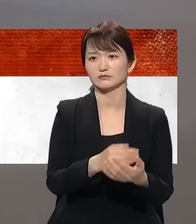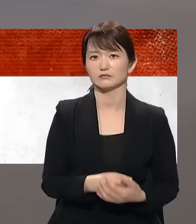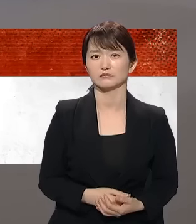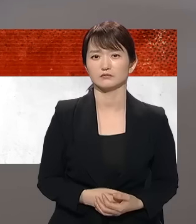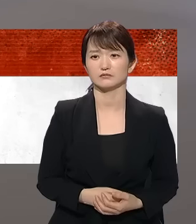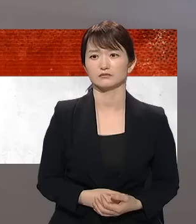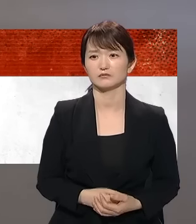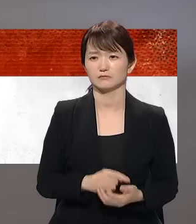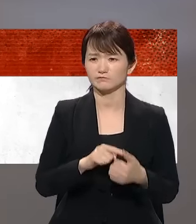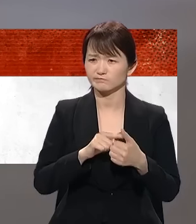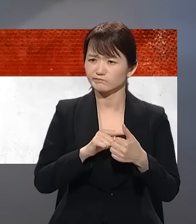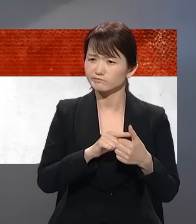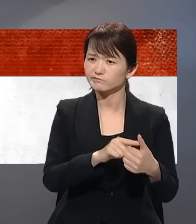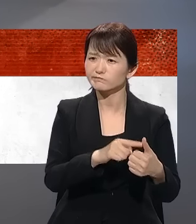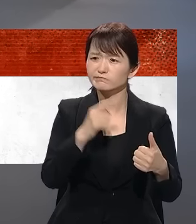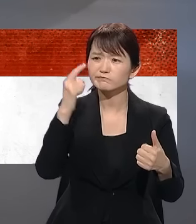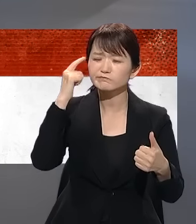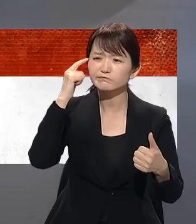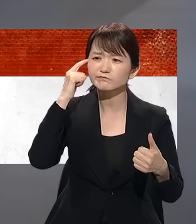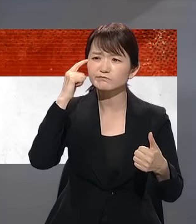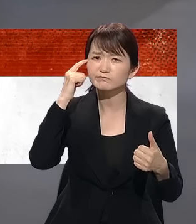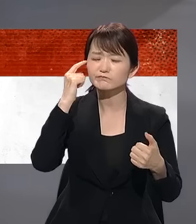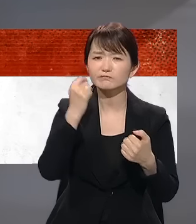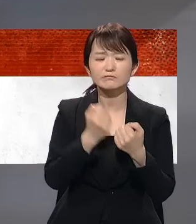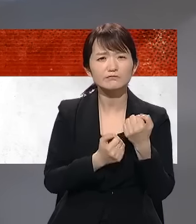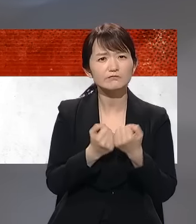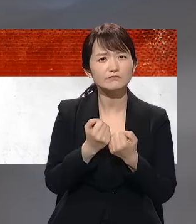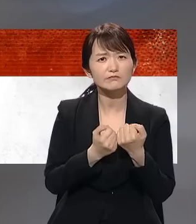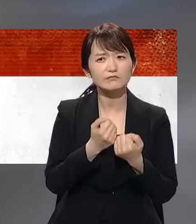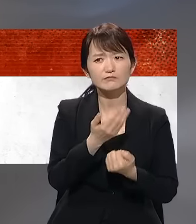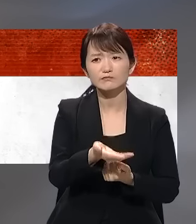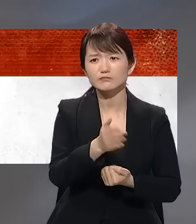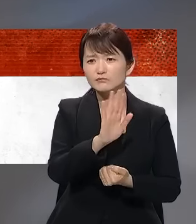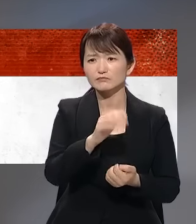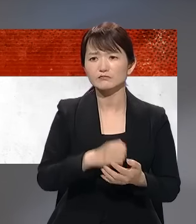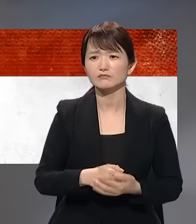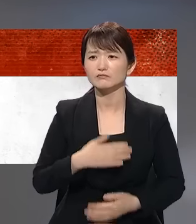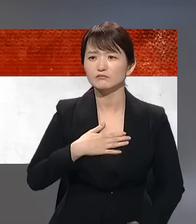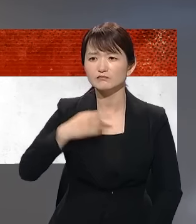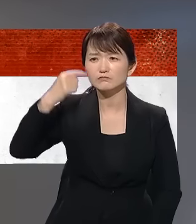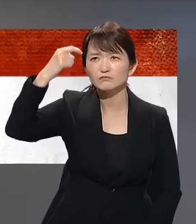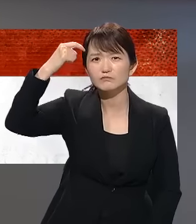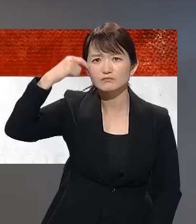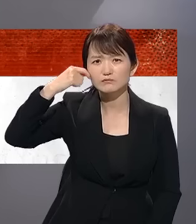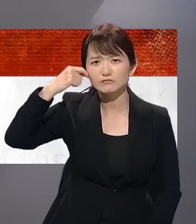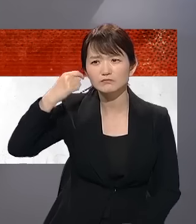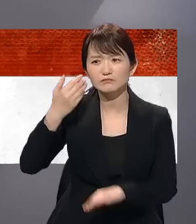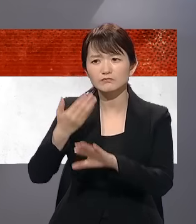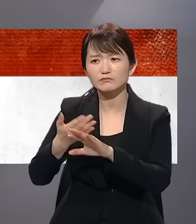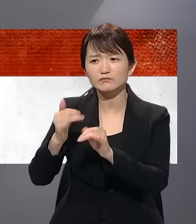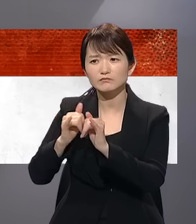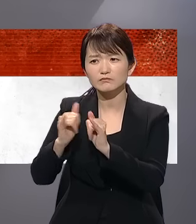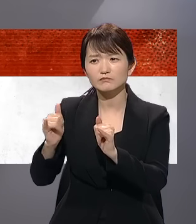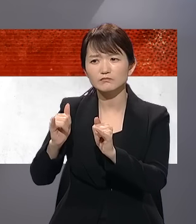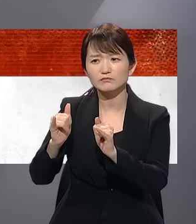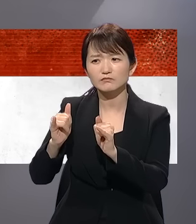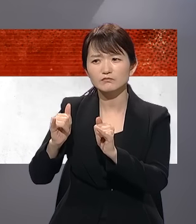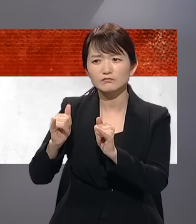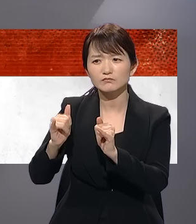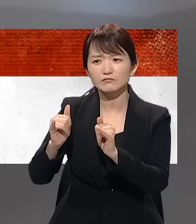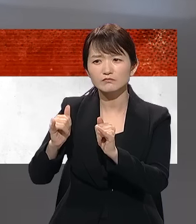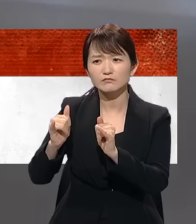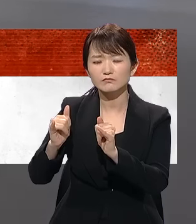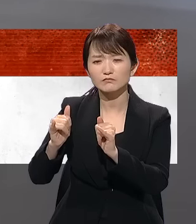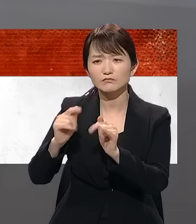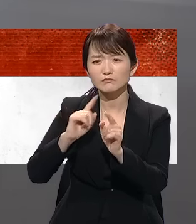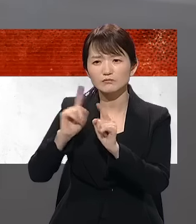이렇게 강요를 하셨어요. 왜인지는 저한테 설명을 안 해주셨고 저도 느낀 바이고 다른 분들도 말씀하시기를